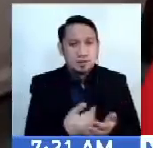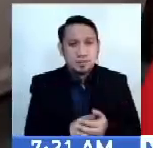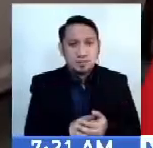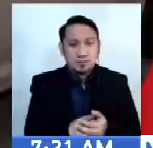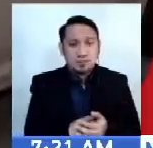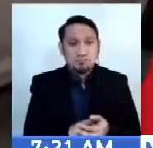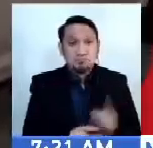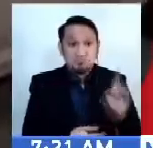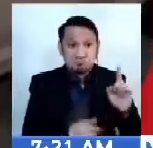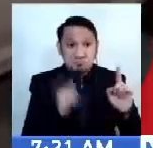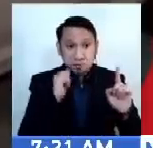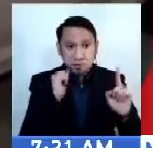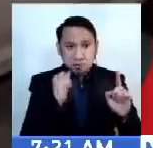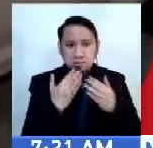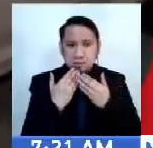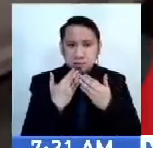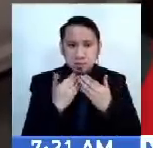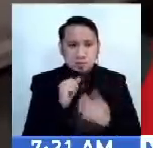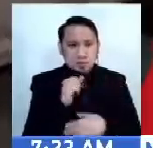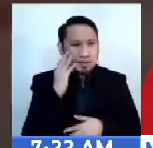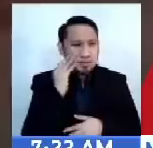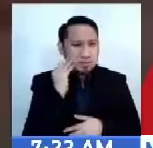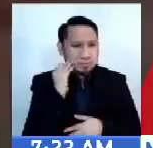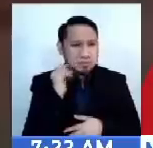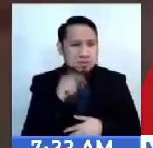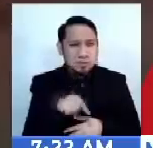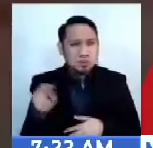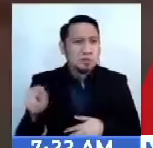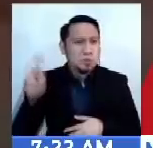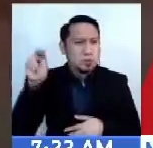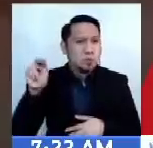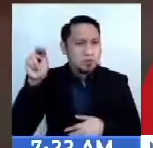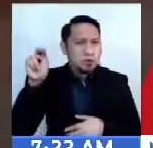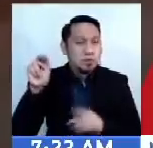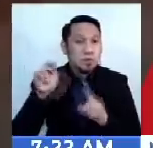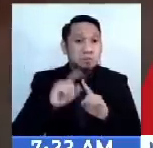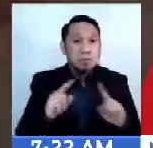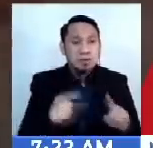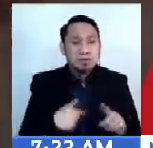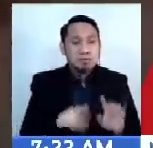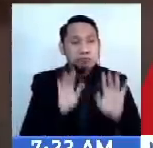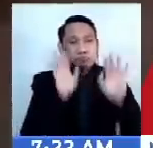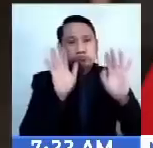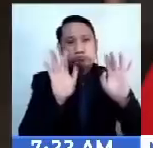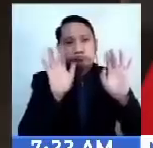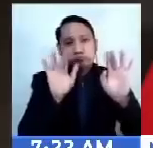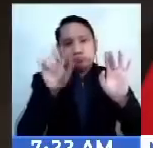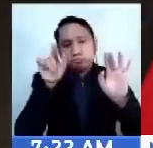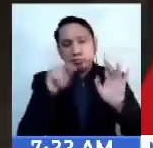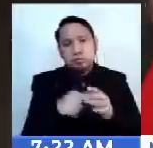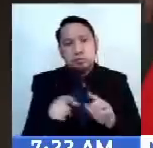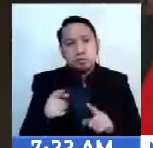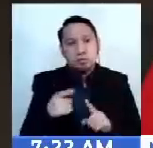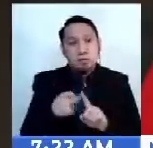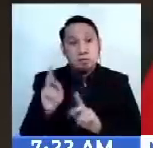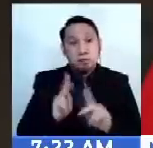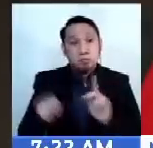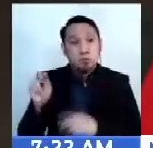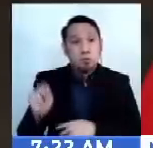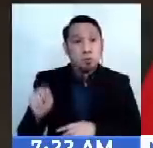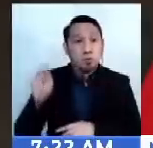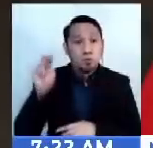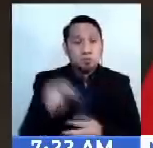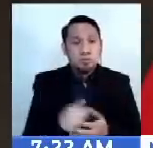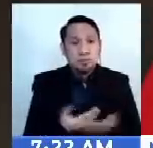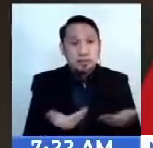siya at hindi niya naranasan ang hirap ng biyahe sa norte, pero awa ang nararamdaman niya para sa kanila. Dito sa PITX, may libreng